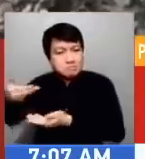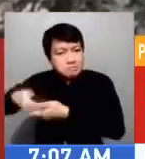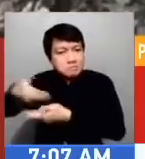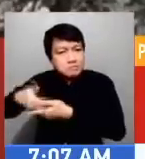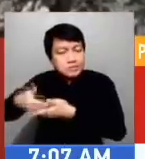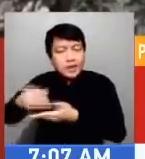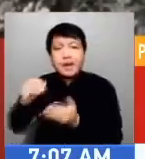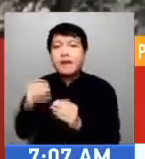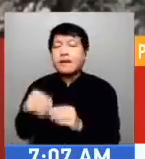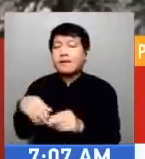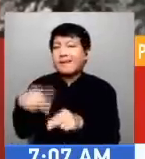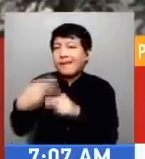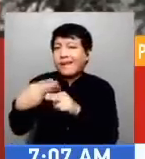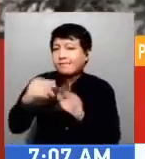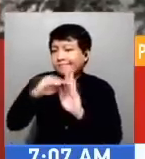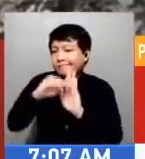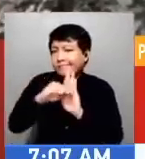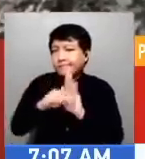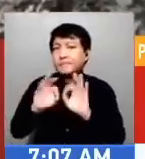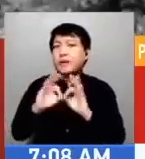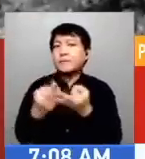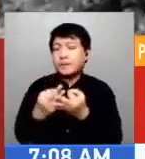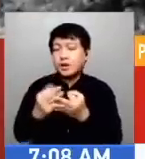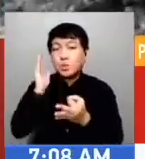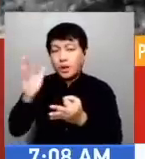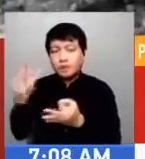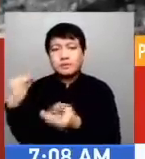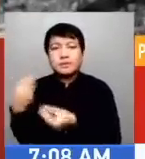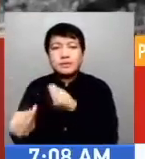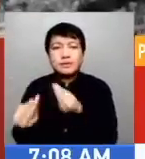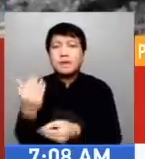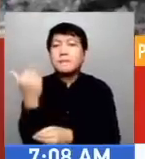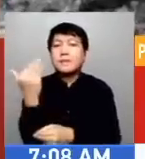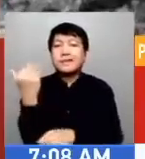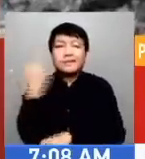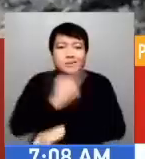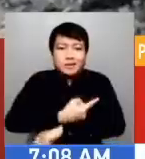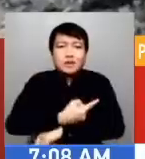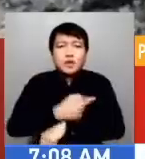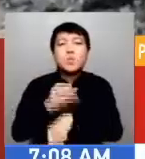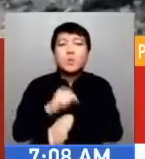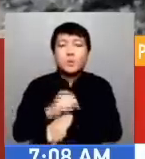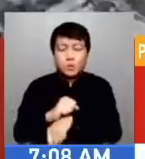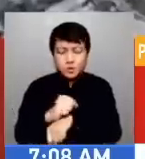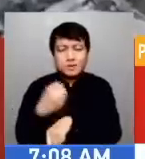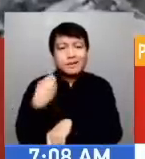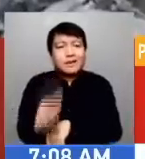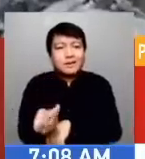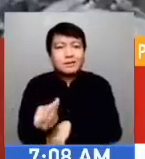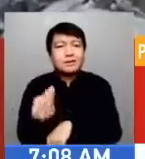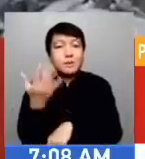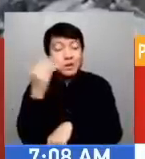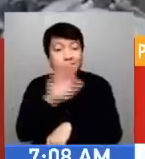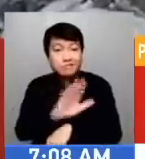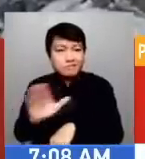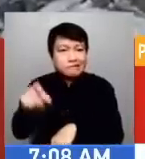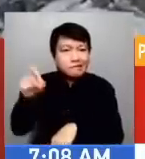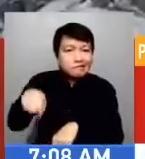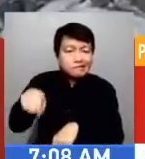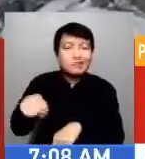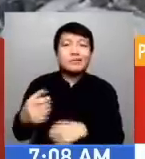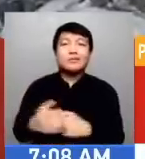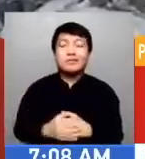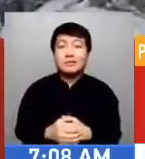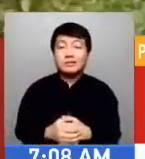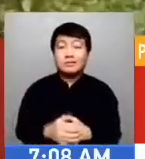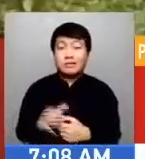families at bibigyan nila ng 15 days na trabaho pansamantala para dun sa kanilang kailangan dahil pinahinto natin ang